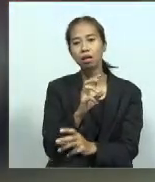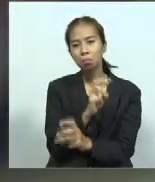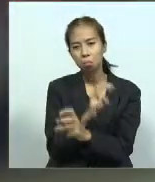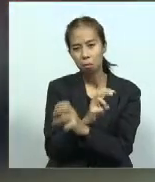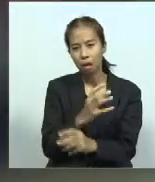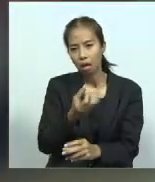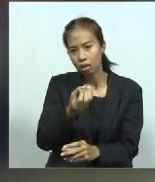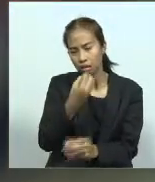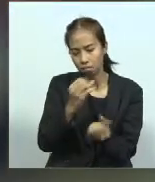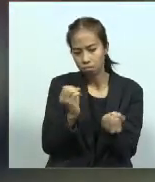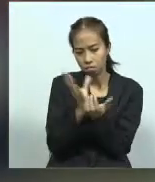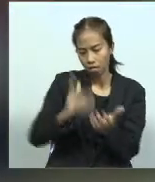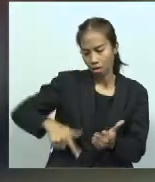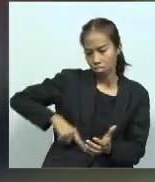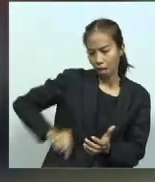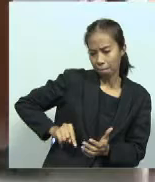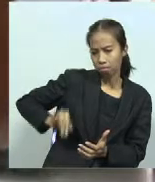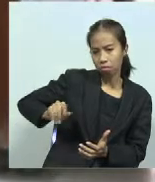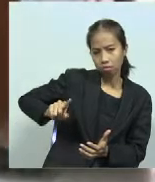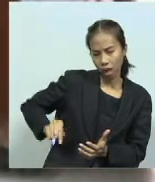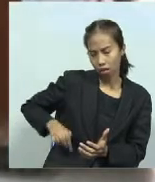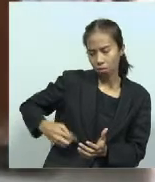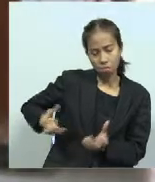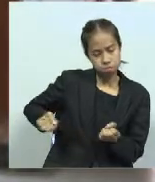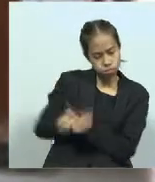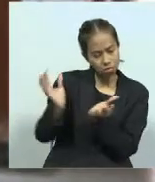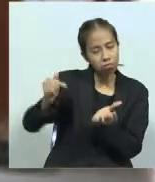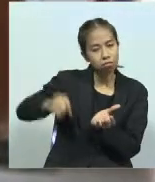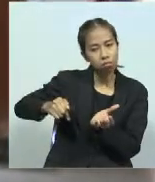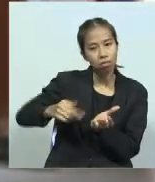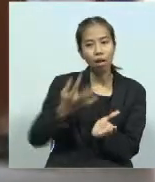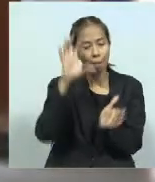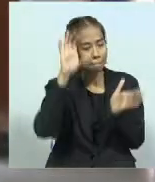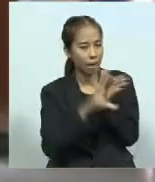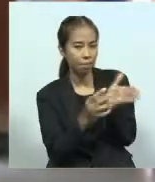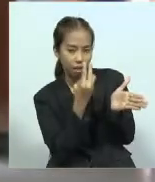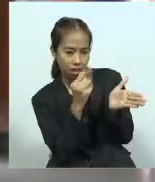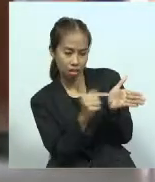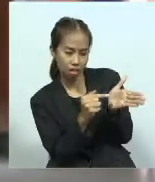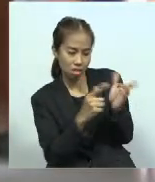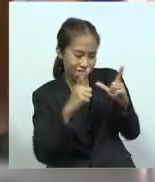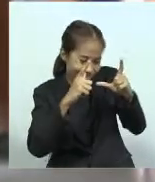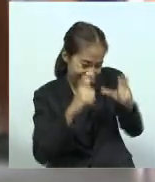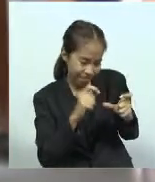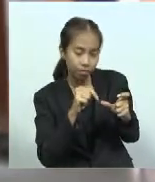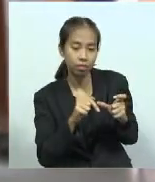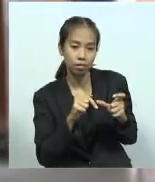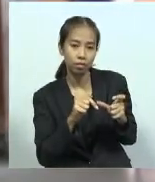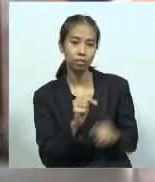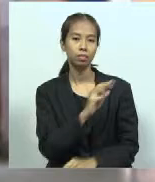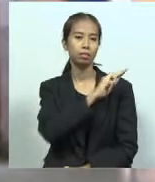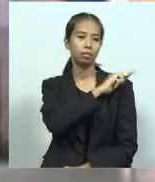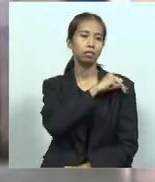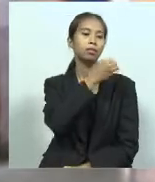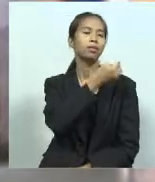ลายทั้งตับแล้วก็ไตอย่างรุนแรงเห็ดเป็นแบบที่เห็นเนี่ยค่ะที่ทางญาติเขามีการถ่ายภาพมาคุณหมอบอกว่